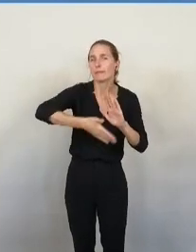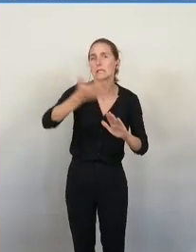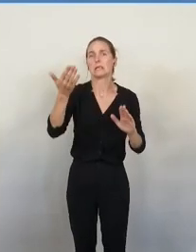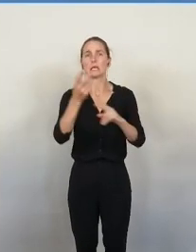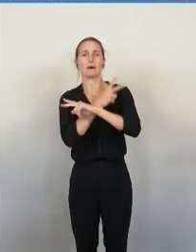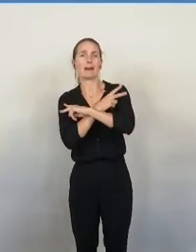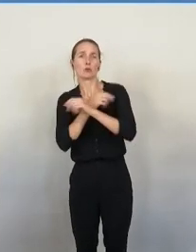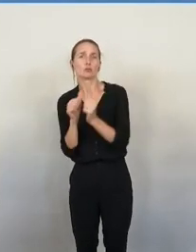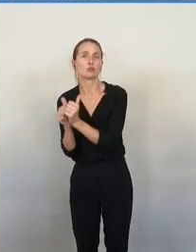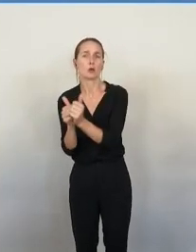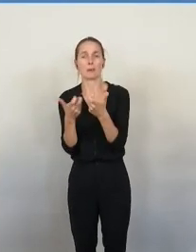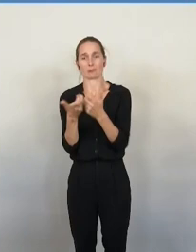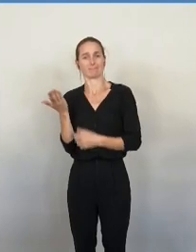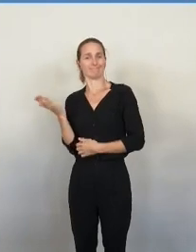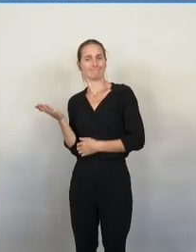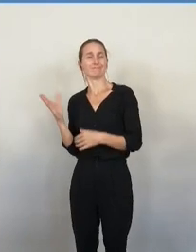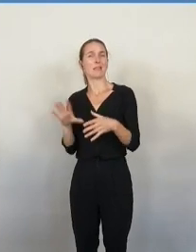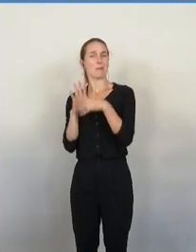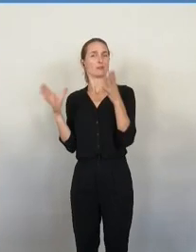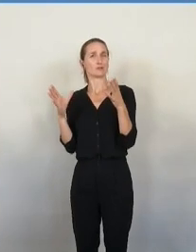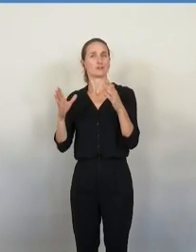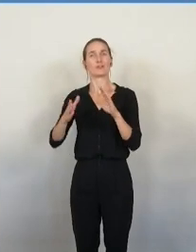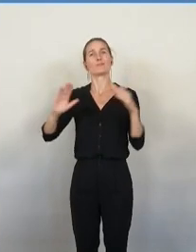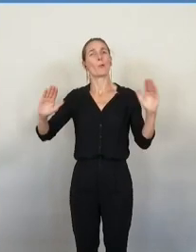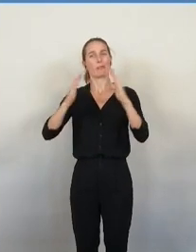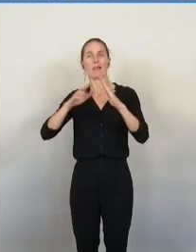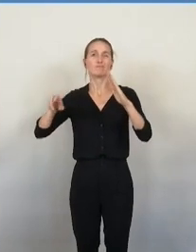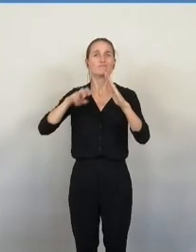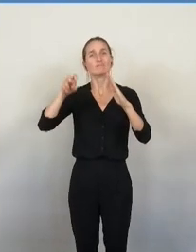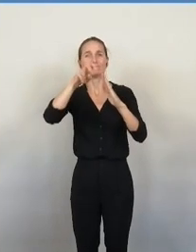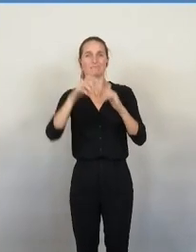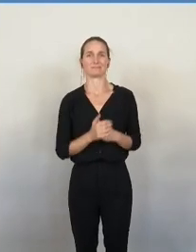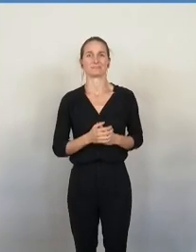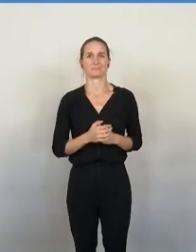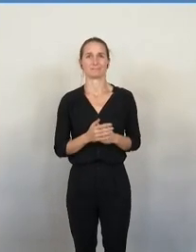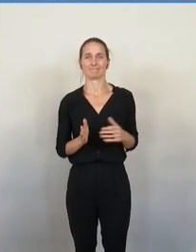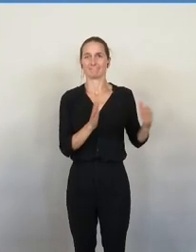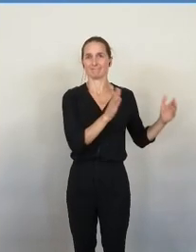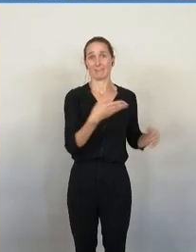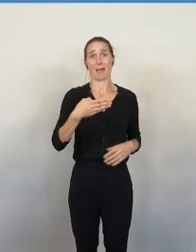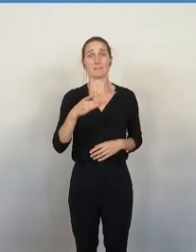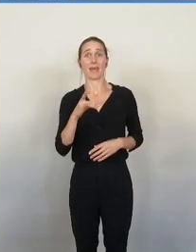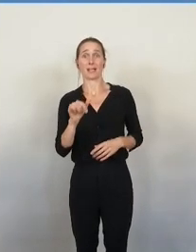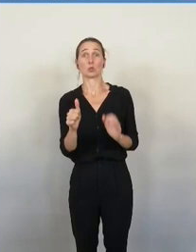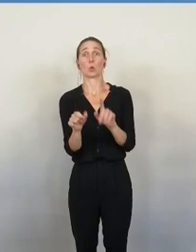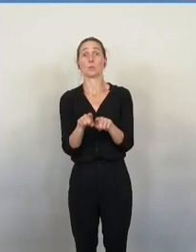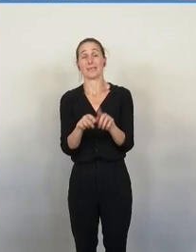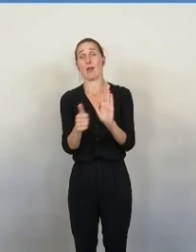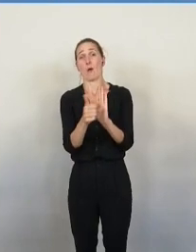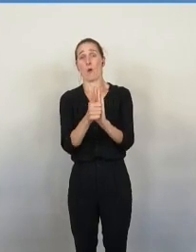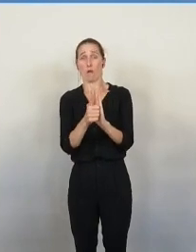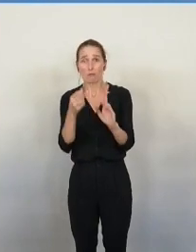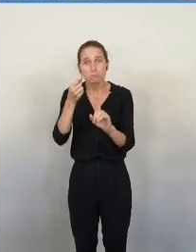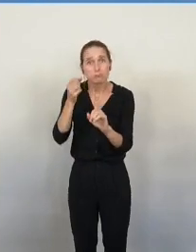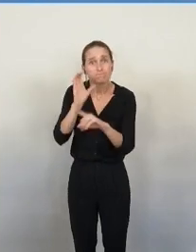sortie montagne la MDH un lieu de lutte contre la pauvreté et la précarité les MDH sont la première